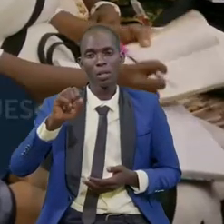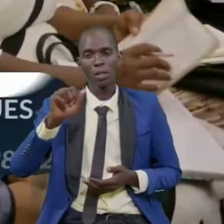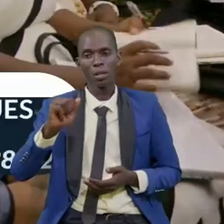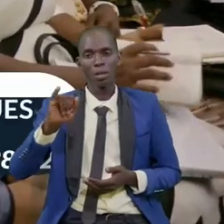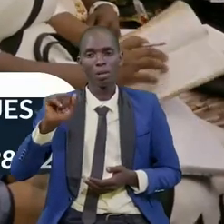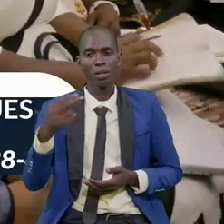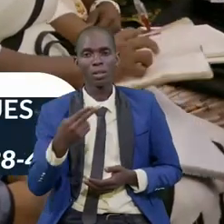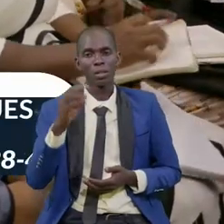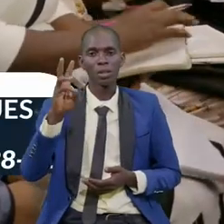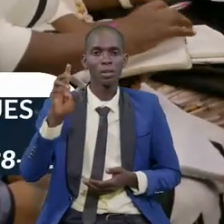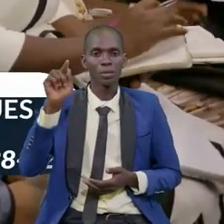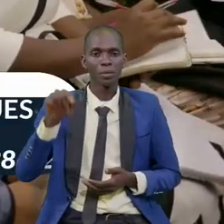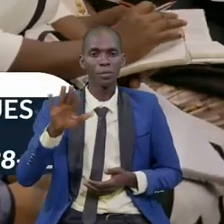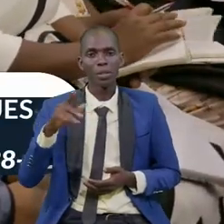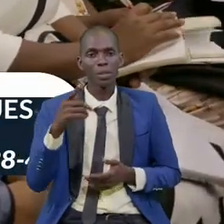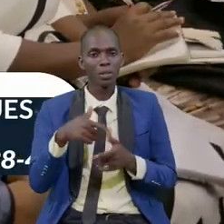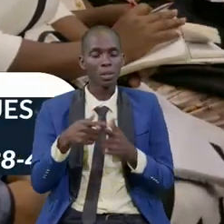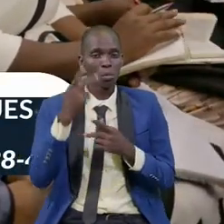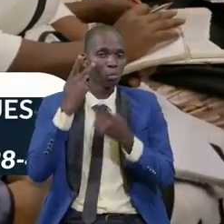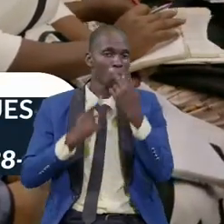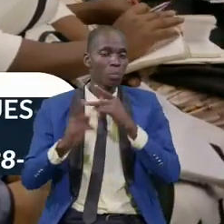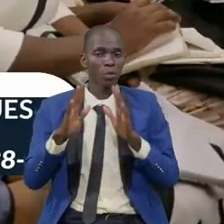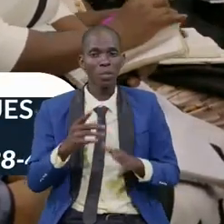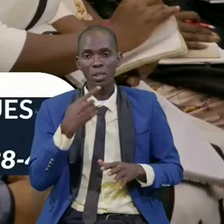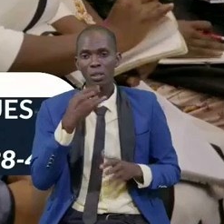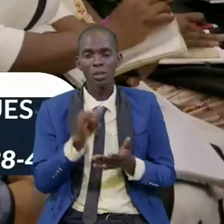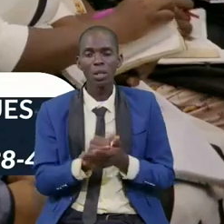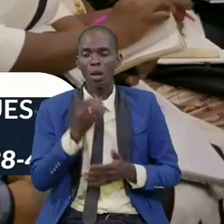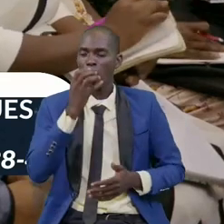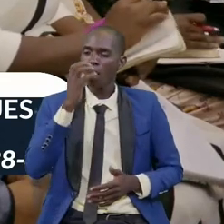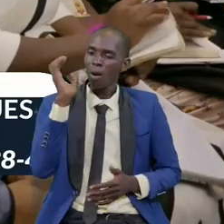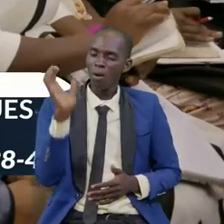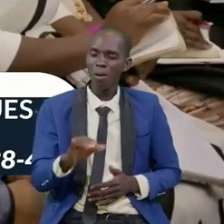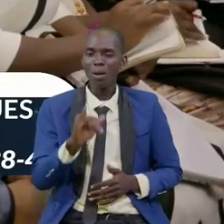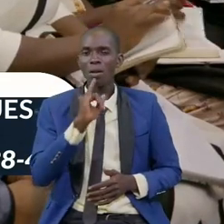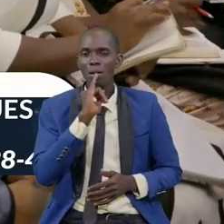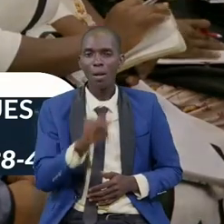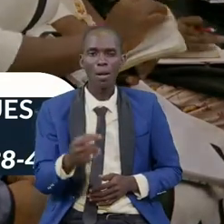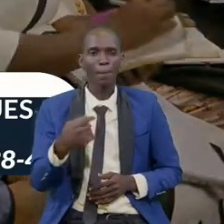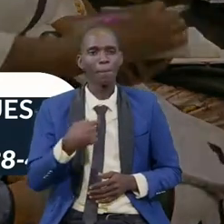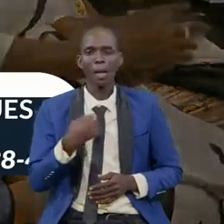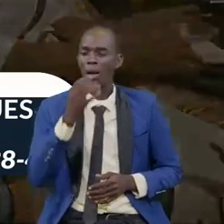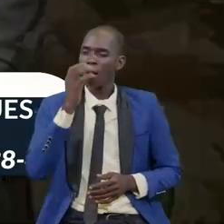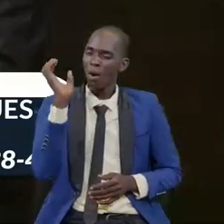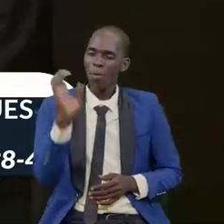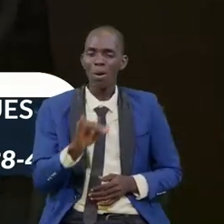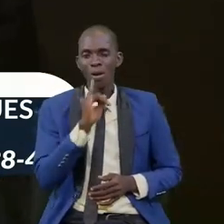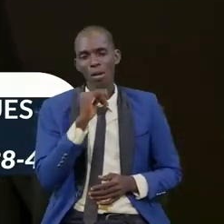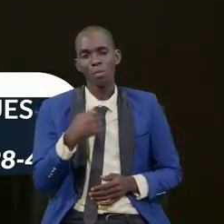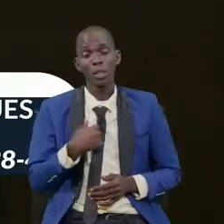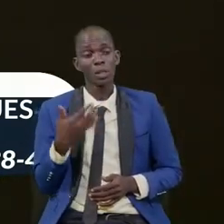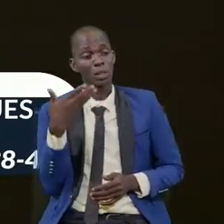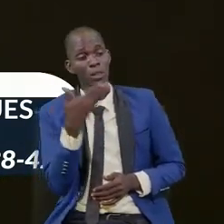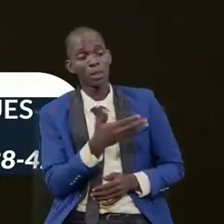Ésaïe 6, 5. Voici le prophète dit ici. Il dit, alors je dis malheur à